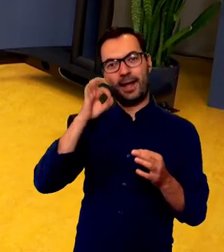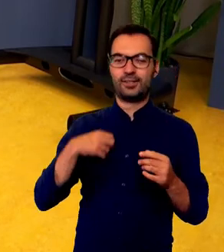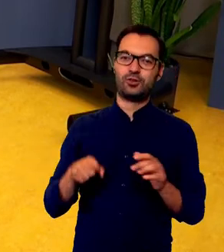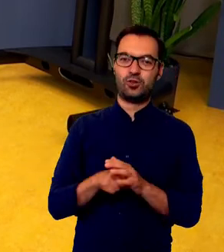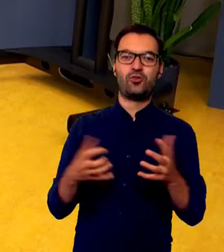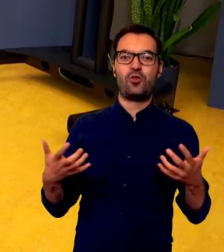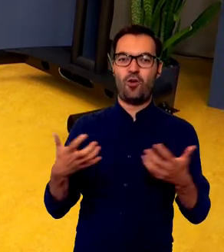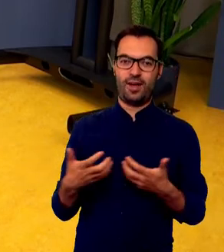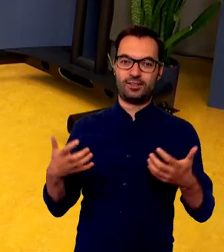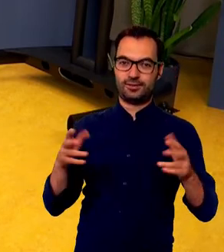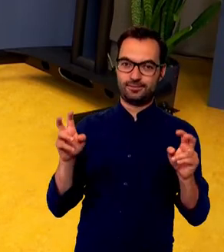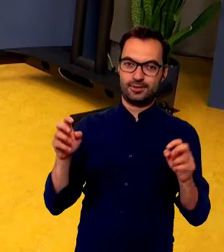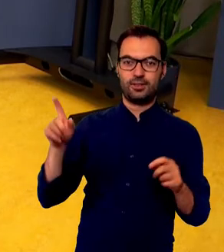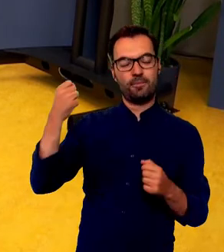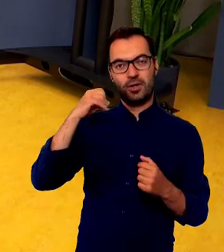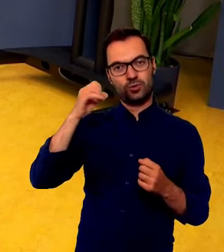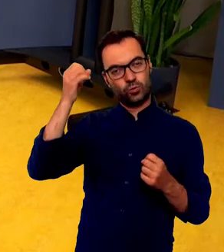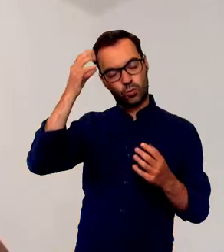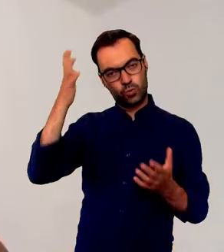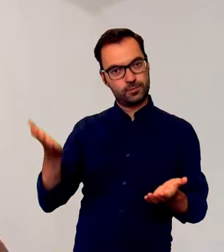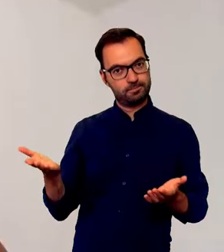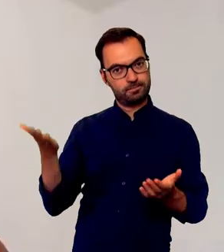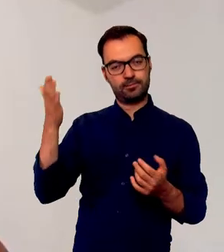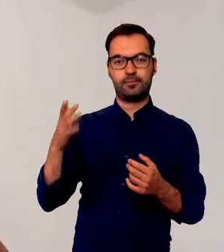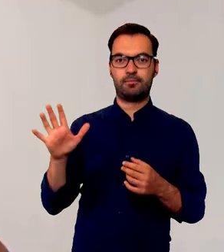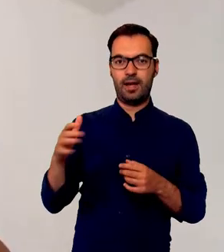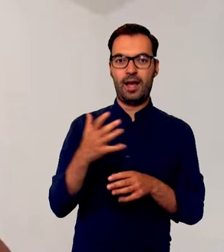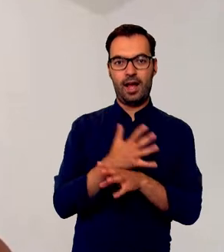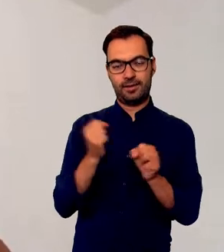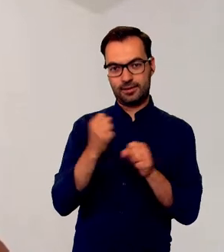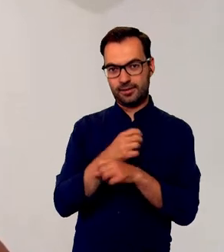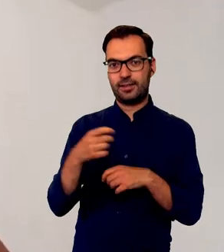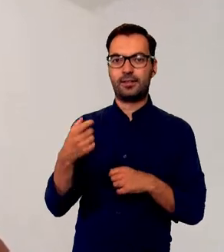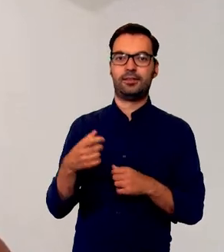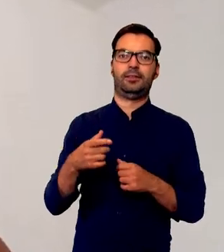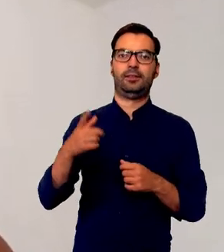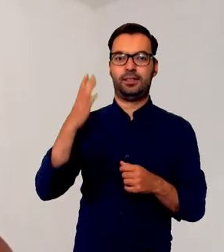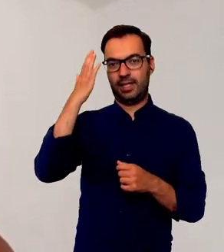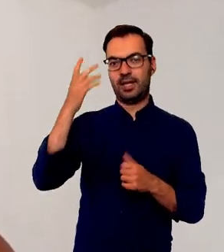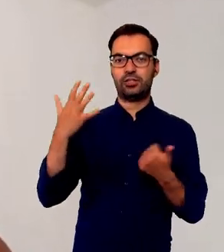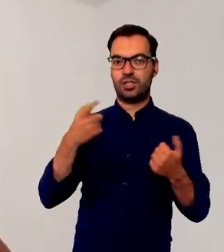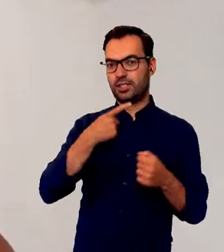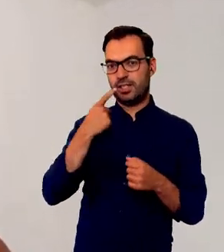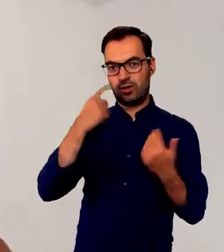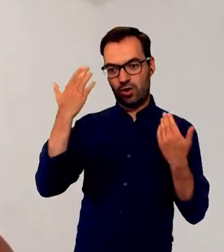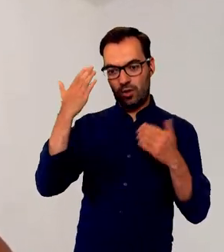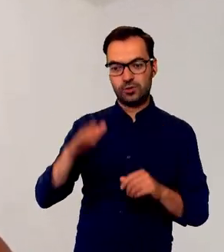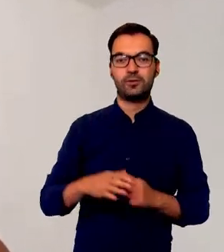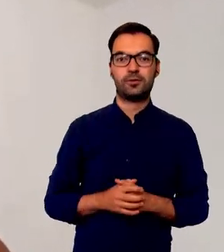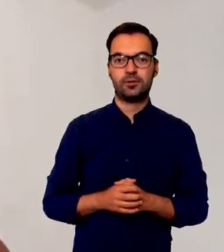to osoba o dużej kulturze, po kilku fakultetach, znająca 6 języków obcych.